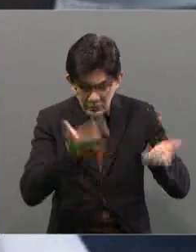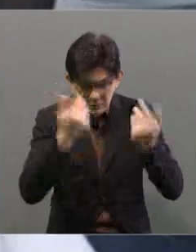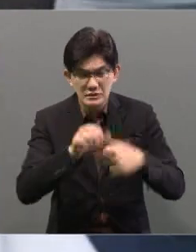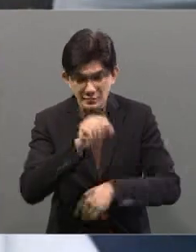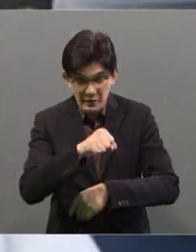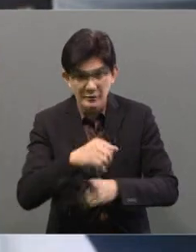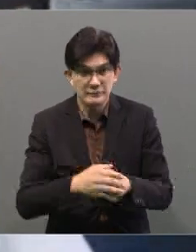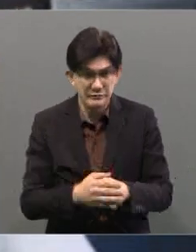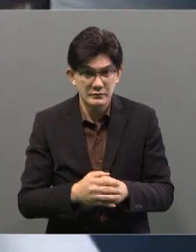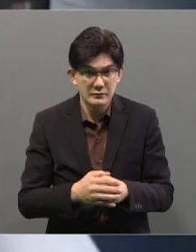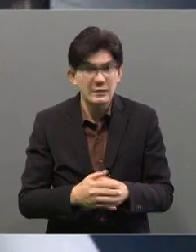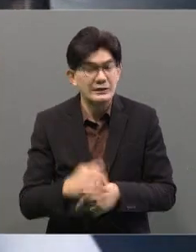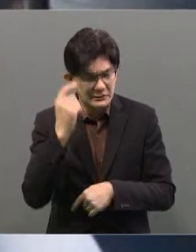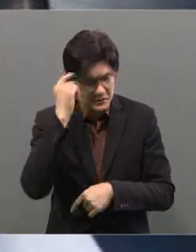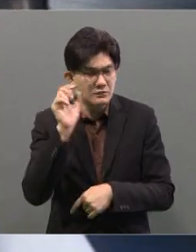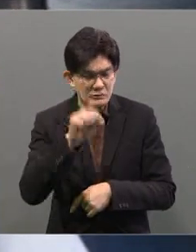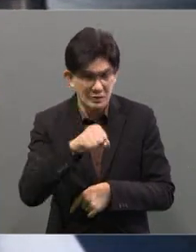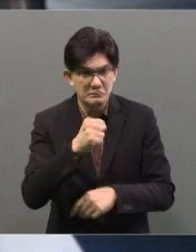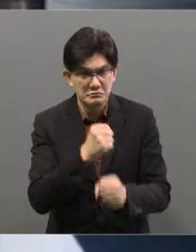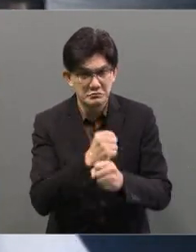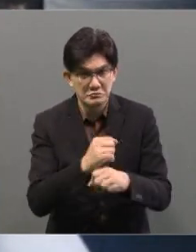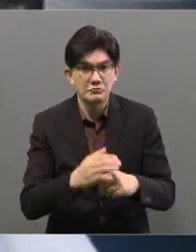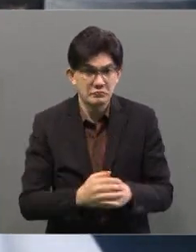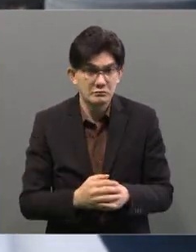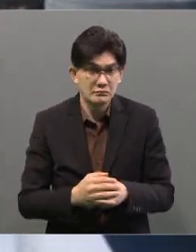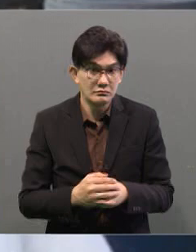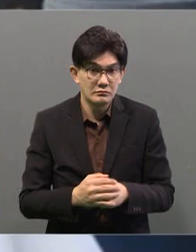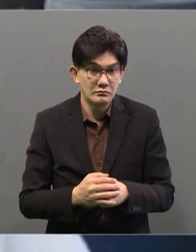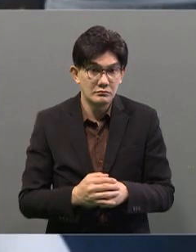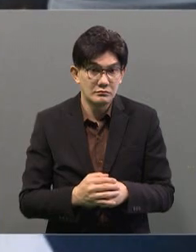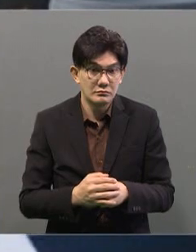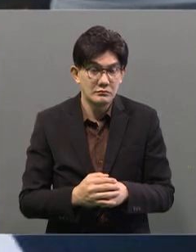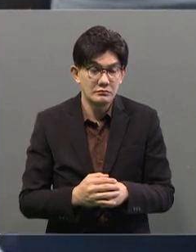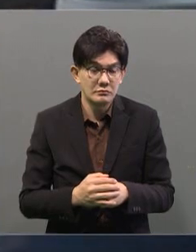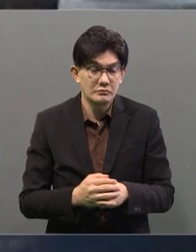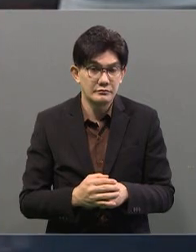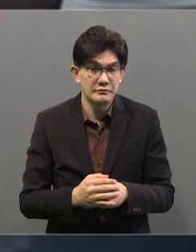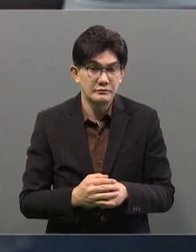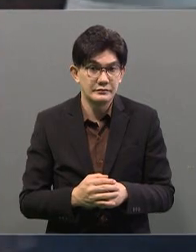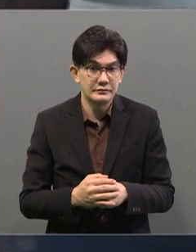ด้านรูปลักษณ์ต่างๆมาสารเนี่ยเลยตัดสินแล้ว